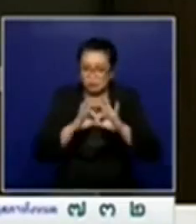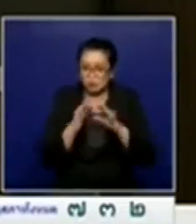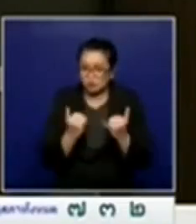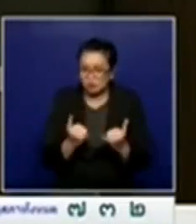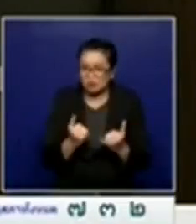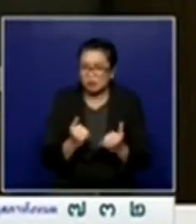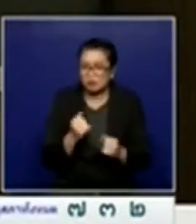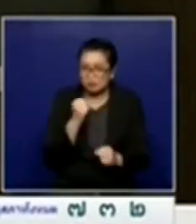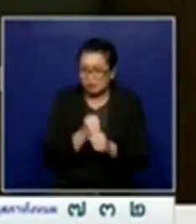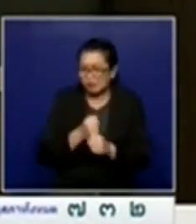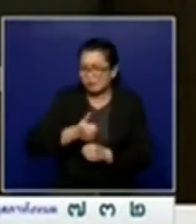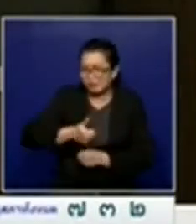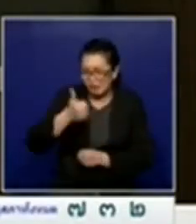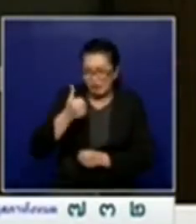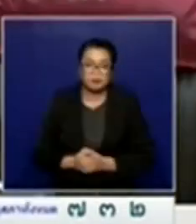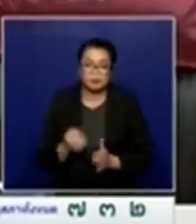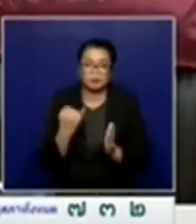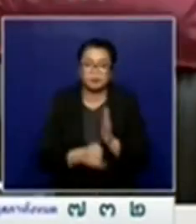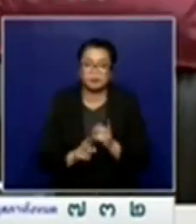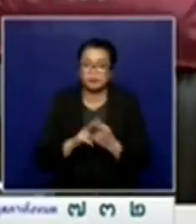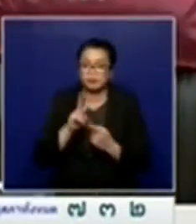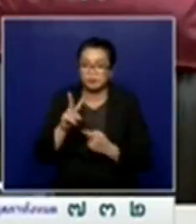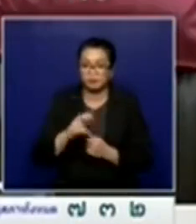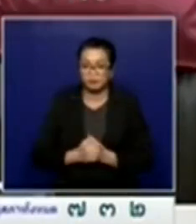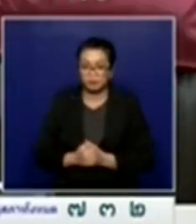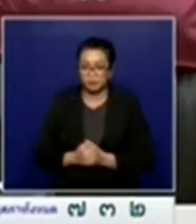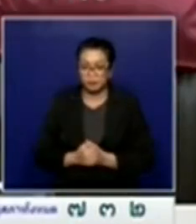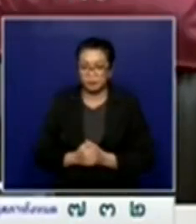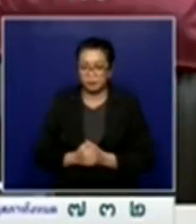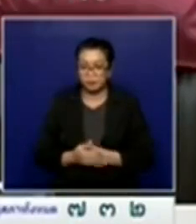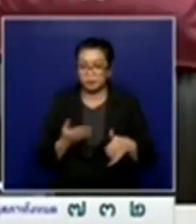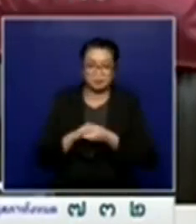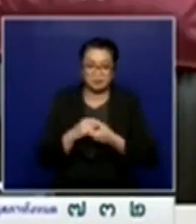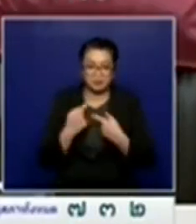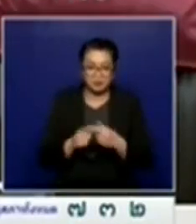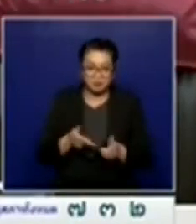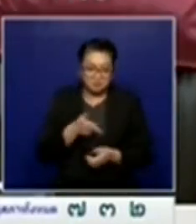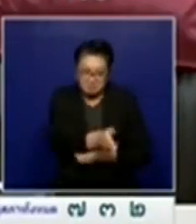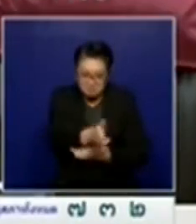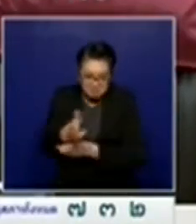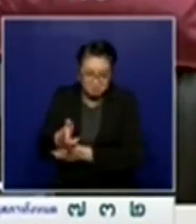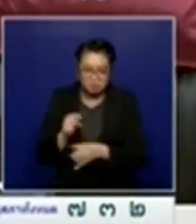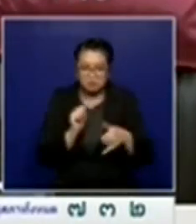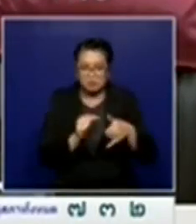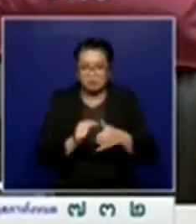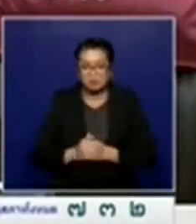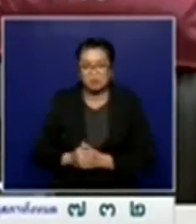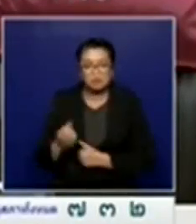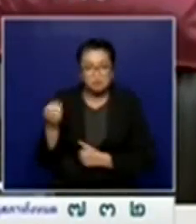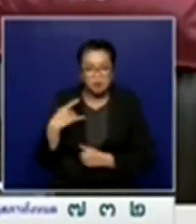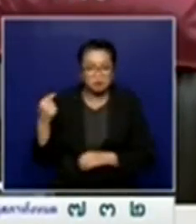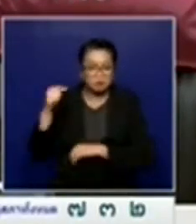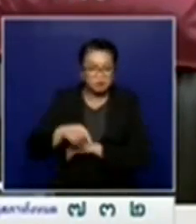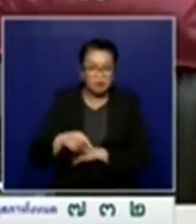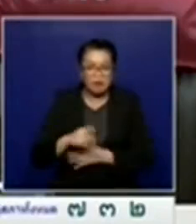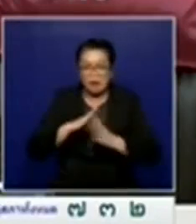งโดยเร็วที่สุดครับ พลเอกประยุทธ์ไม่ใช่นักปรองดองบอกว่าจะเข้ามาเพื่อสร้าง